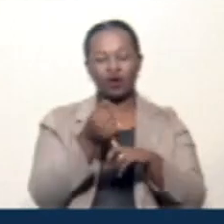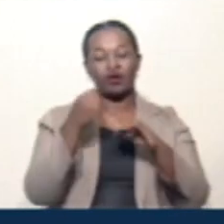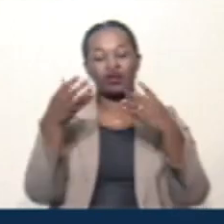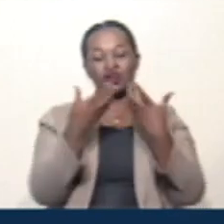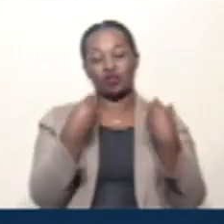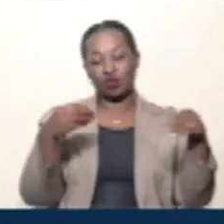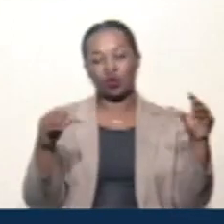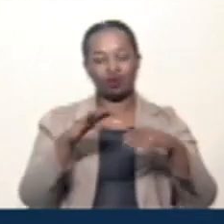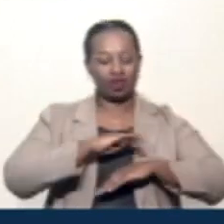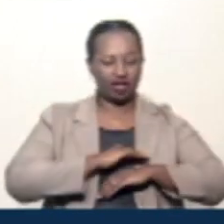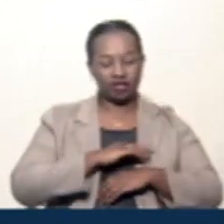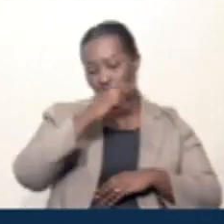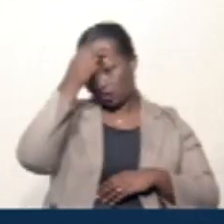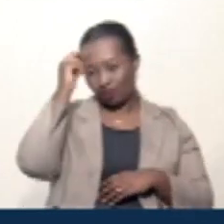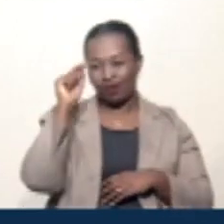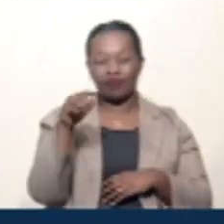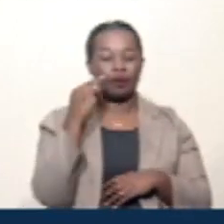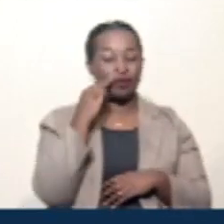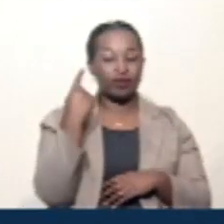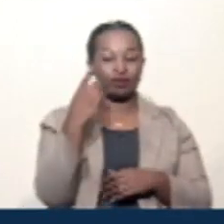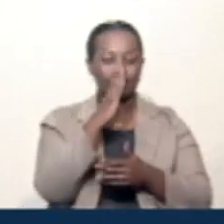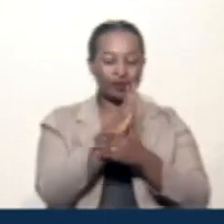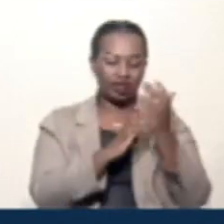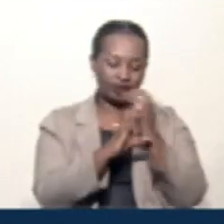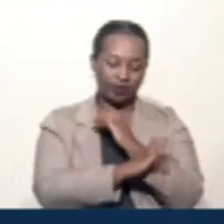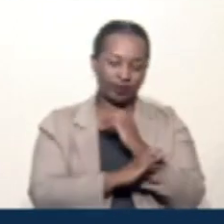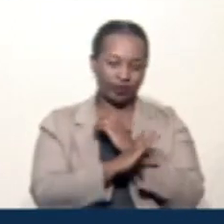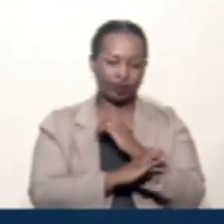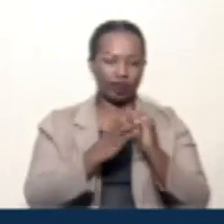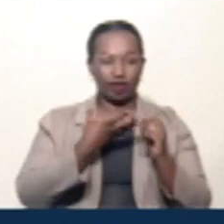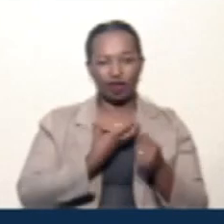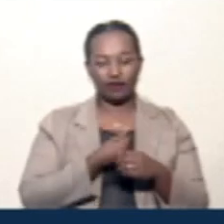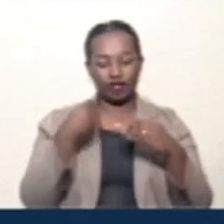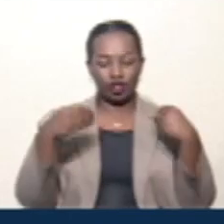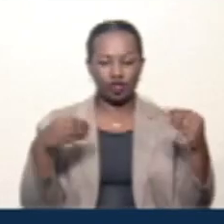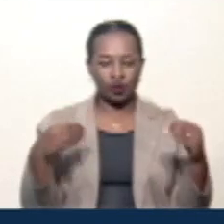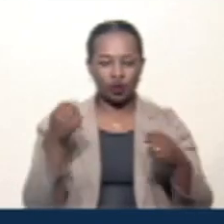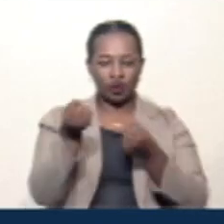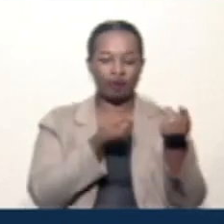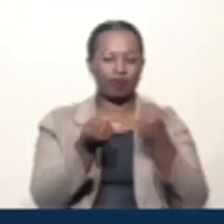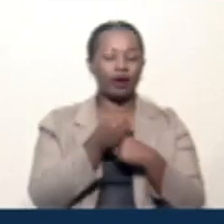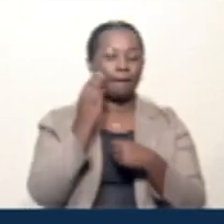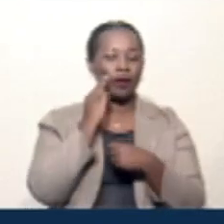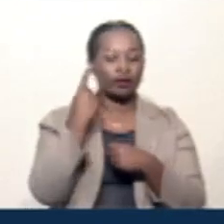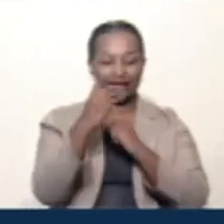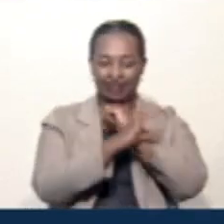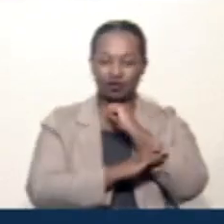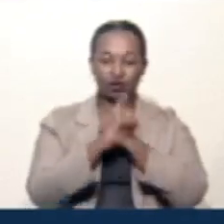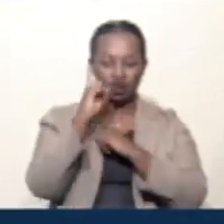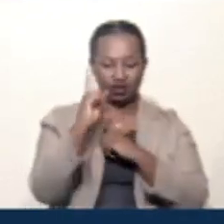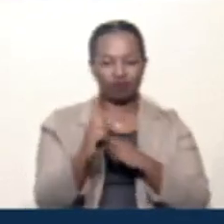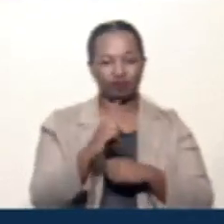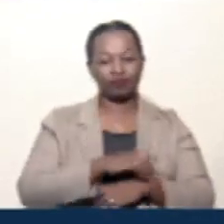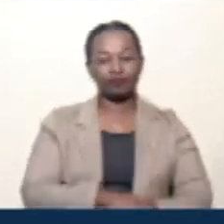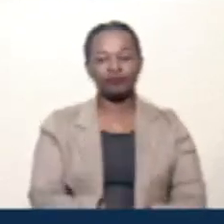rihagije. Kuko nk'izo miliyoni imwe hari ibihugu biba bifite iryo soko ry'amamodoka miliyoni imwe ari igihugu kimwe.